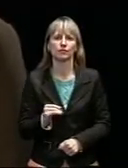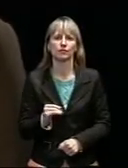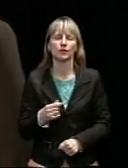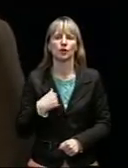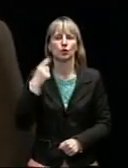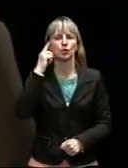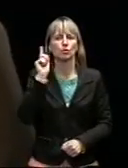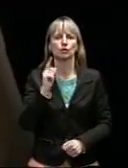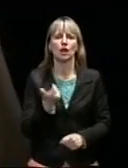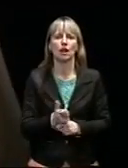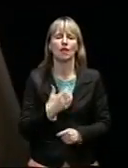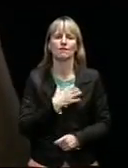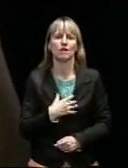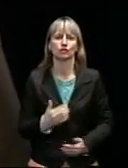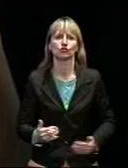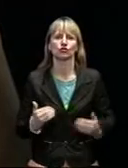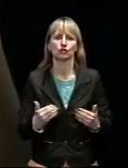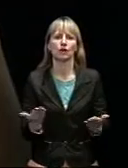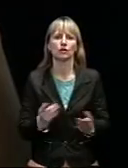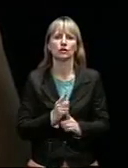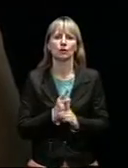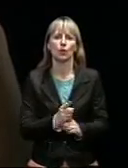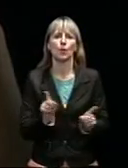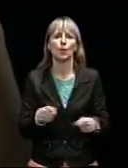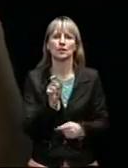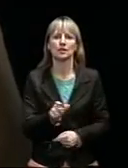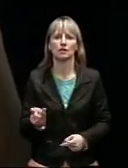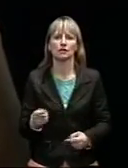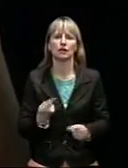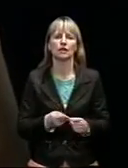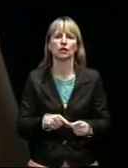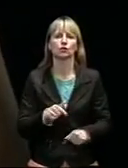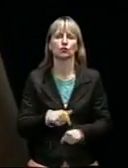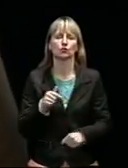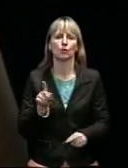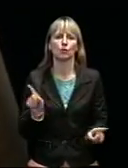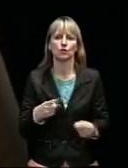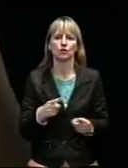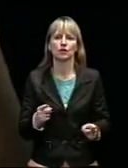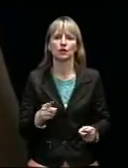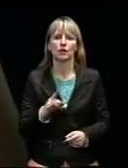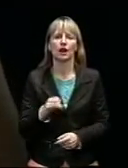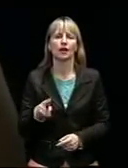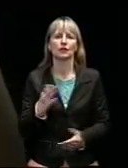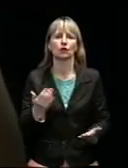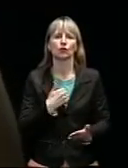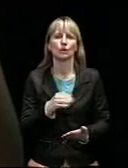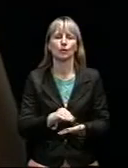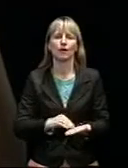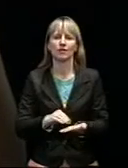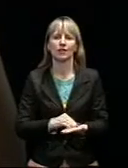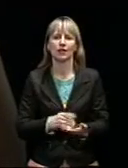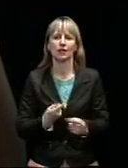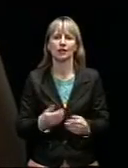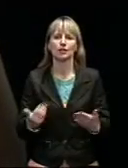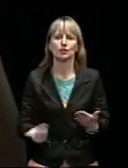я думаю, что это важный шаг, который сопутствует музыканту, вот это вот чувствование музыки, ради которого хочется повторять это